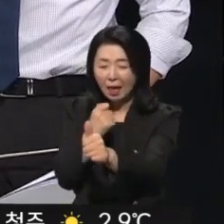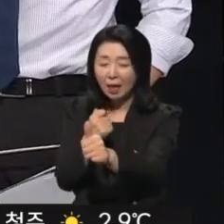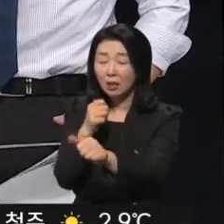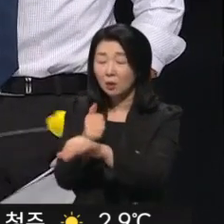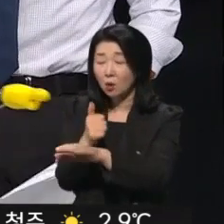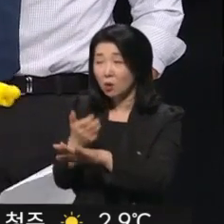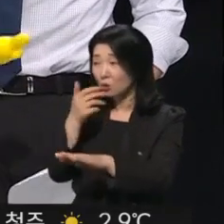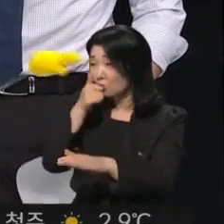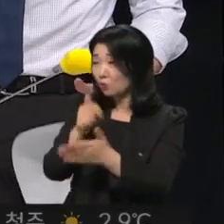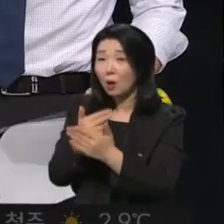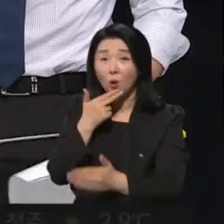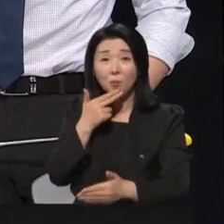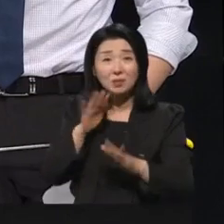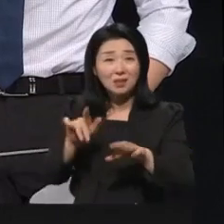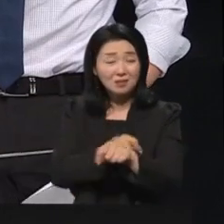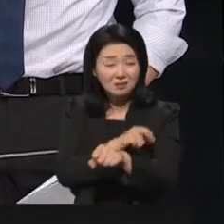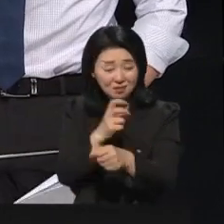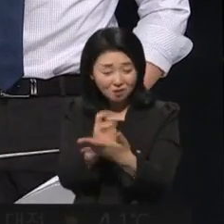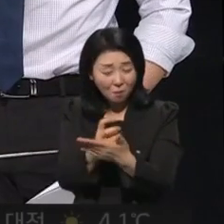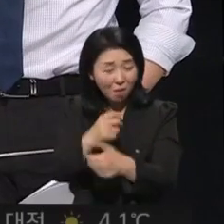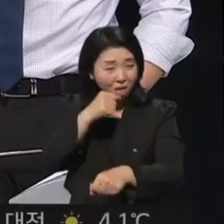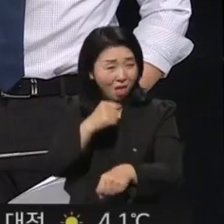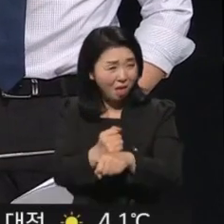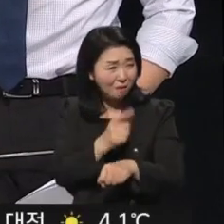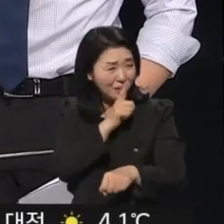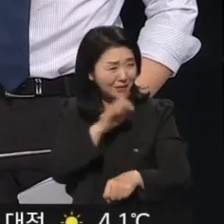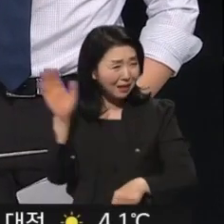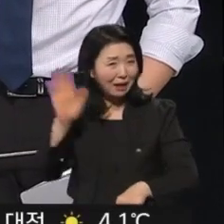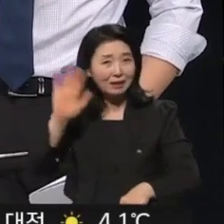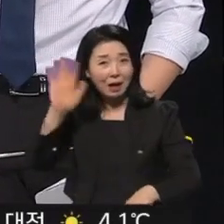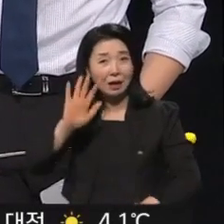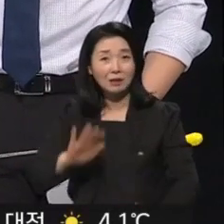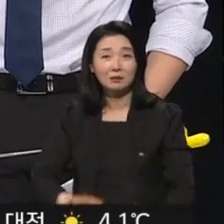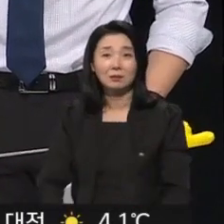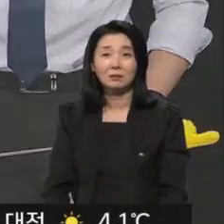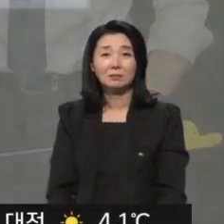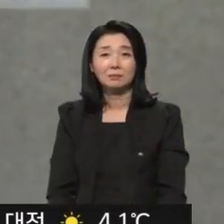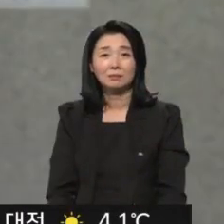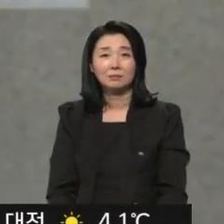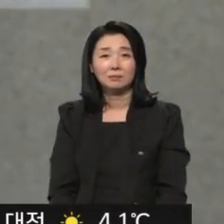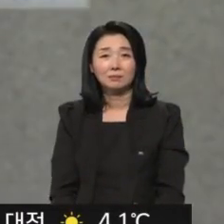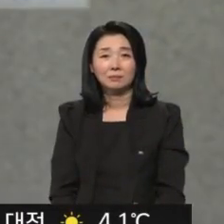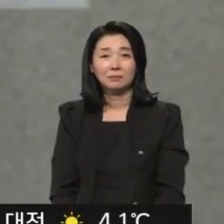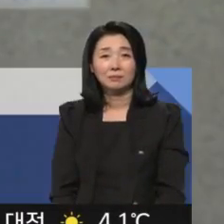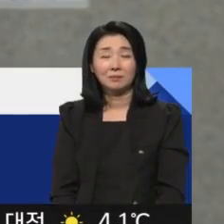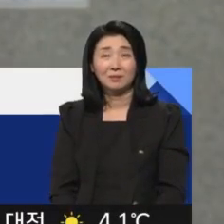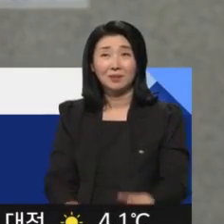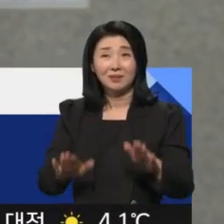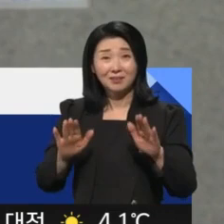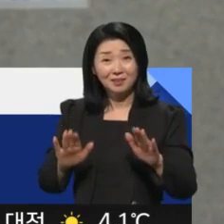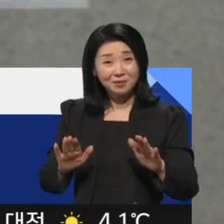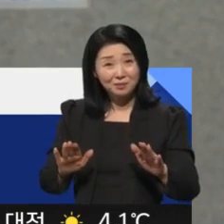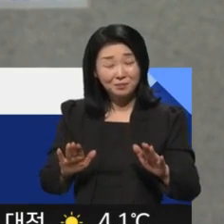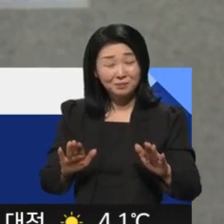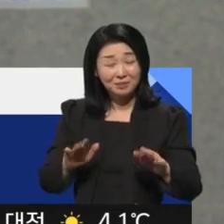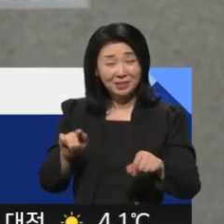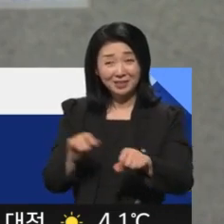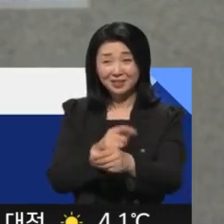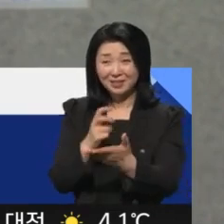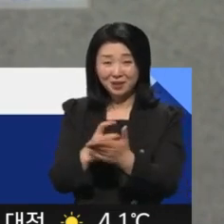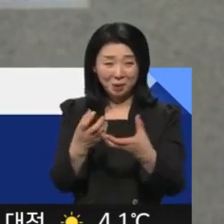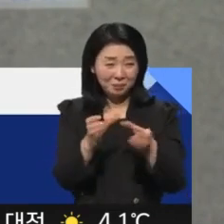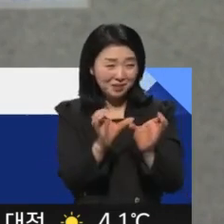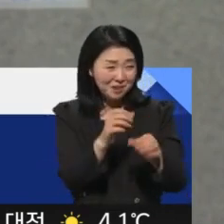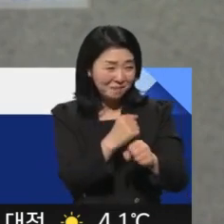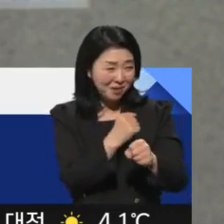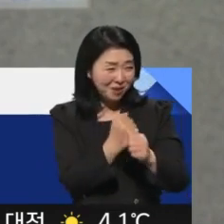못했는데 이제 와서 특검을 도입하는 건 어불성설이라는 건데요. 지금 와서 무슨 특검 TF 만들어서